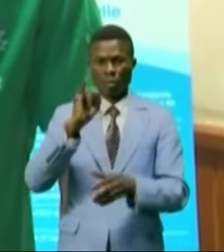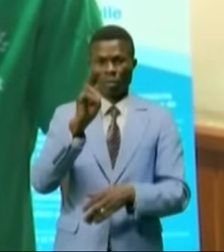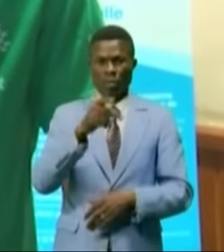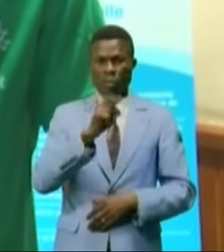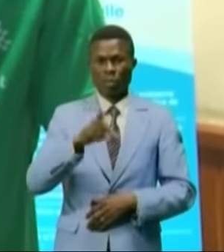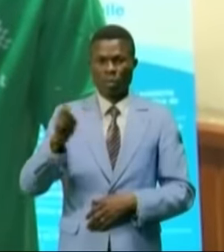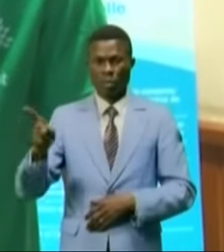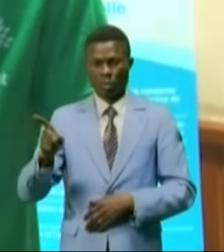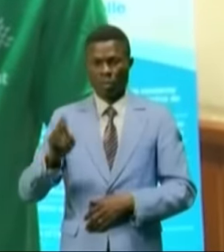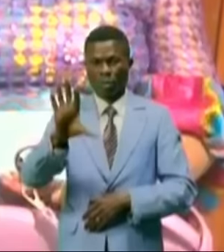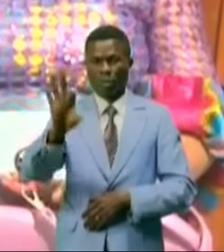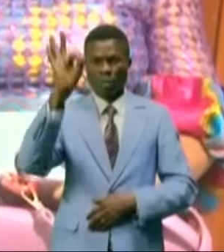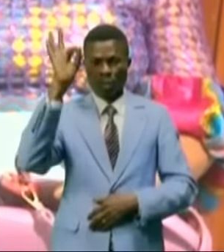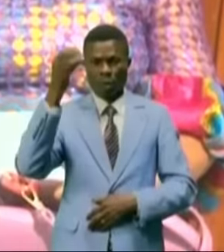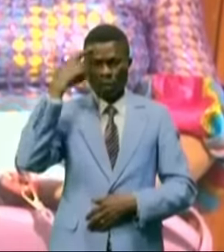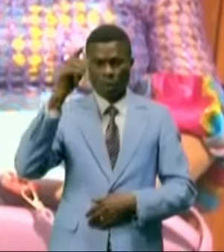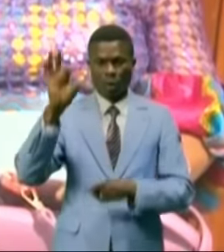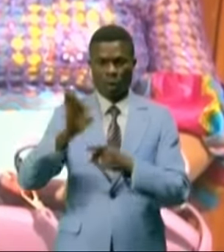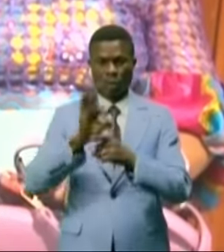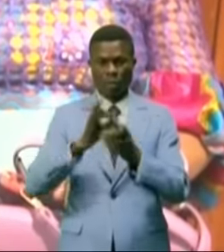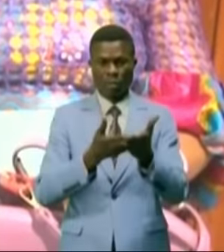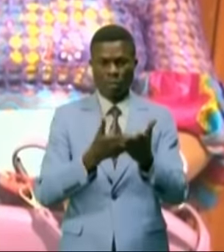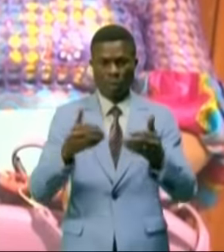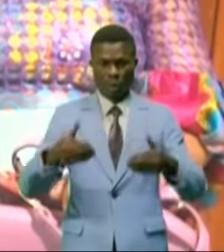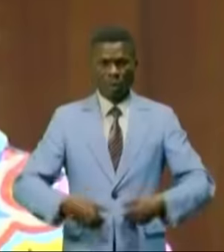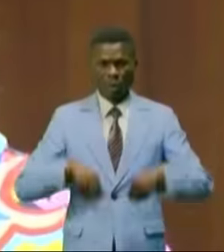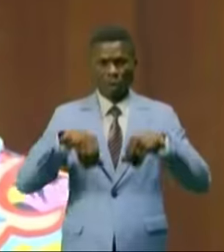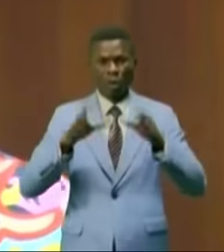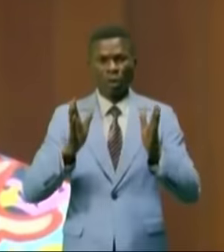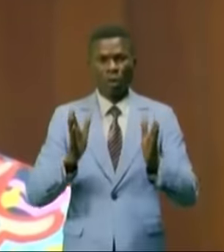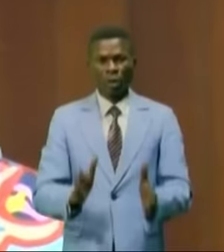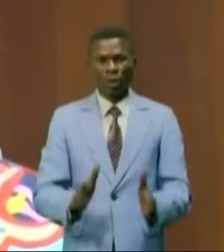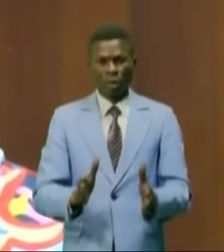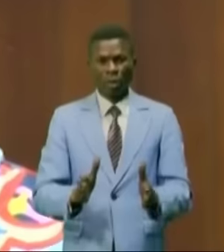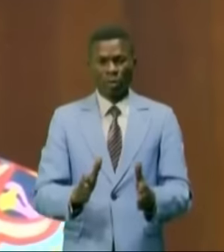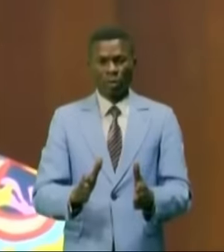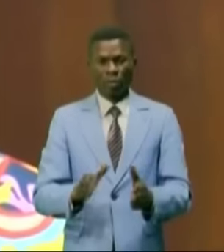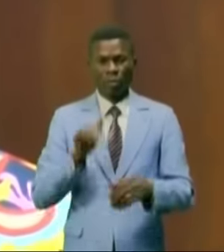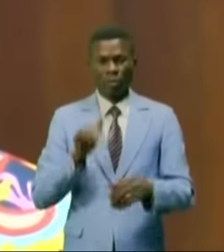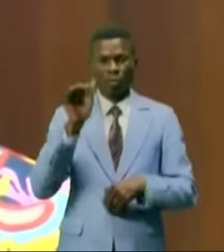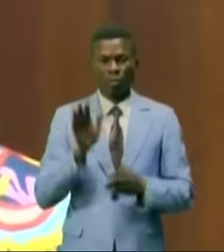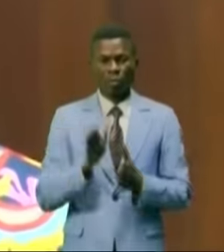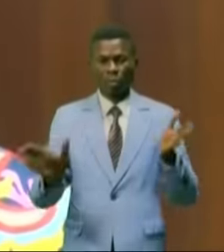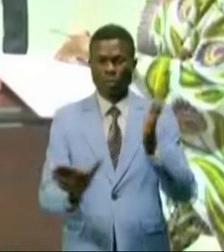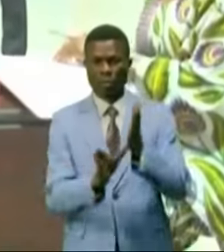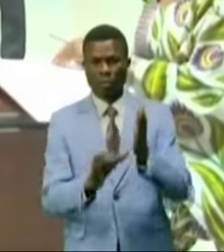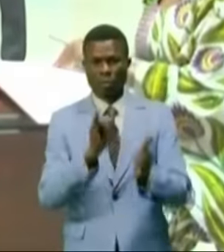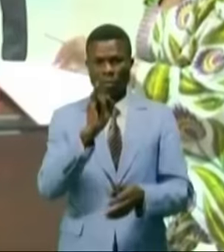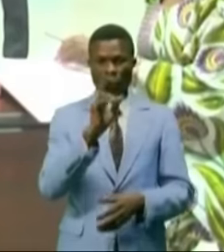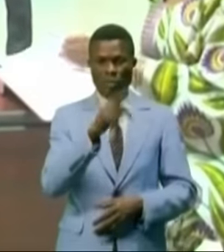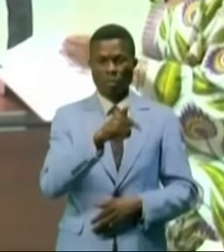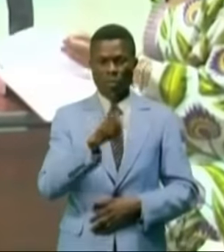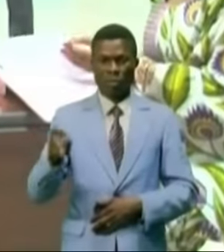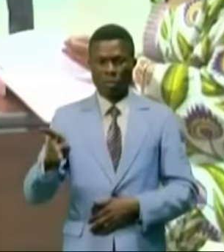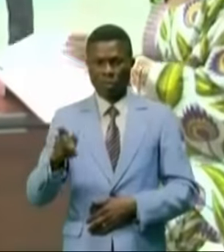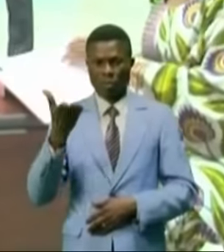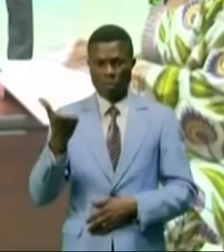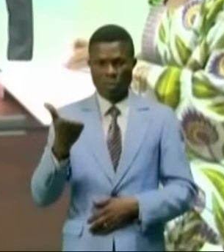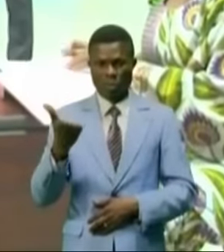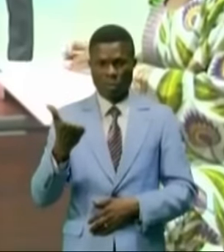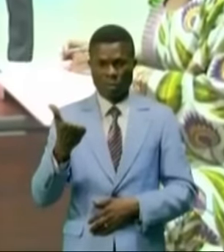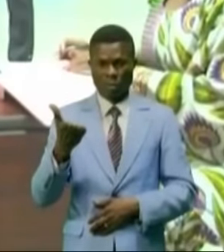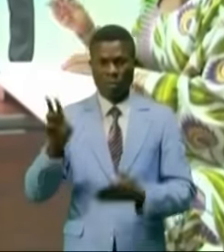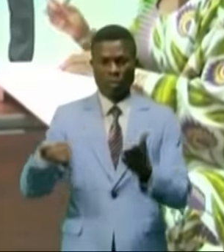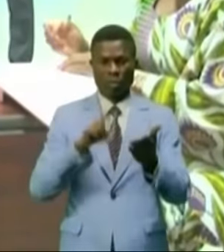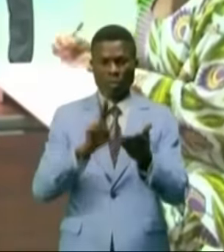a été sélectionné pour cette formation des jeunes Congolais. Le directeur général adjoint de l'INPP, Patrick Kayembe Soumpi, a